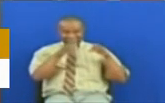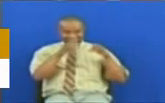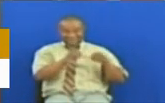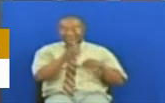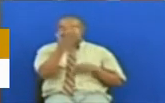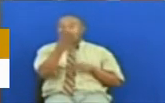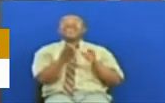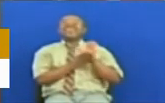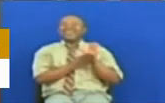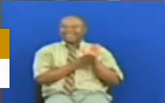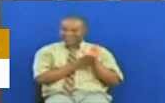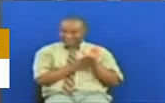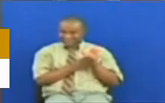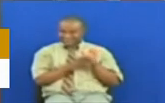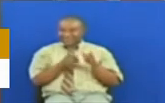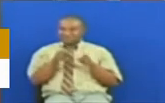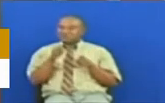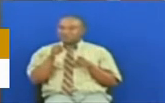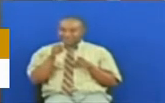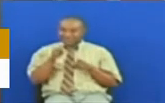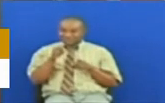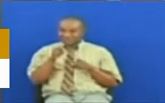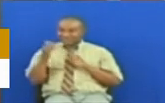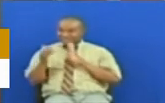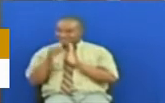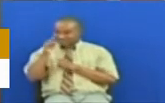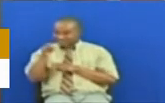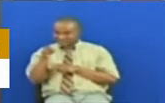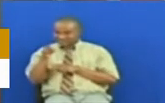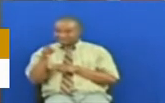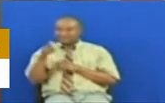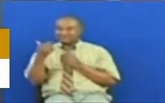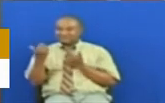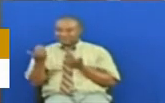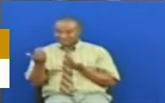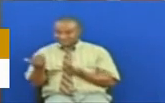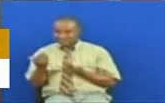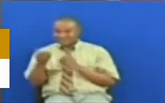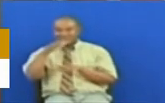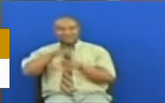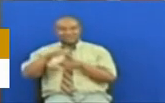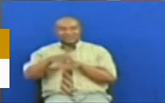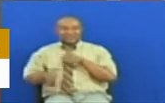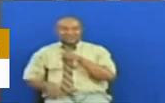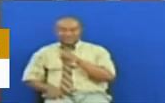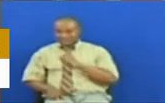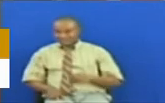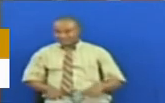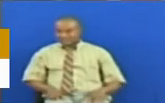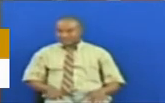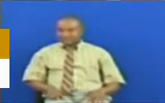59.1 hii sheria ilimuelezea kwamba waziri anaweza akatunga kanuni zinazohusiana na export, lakini